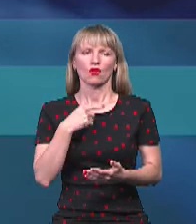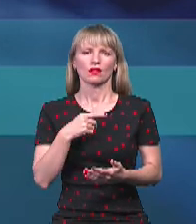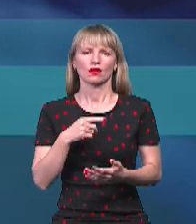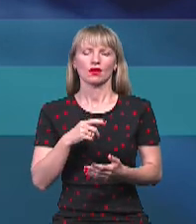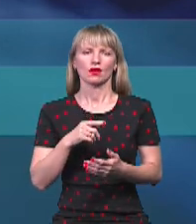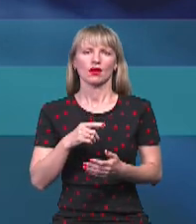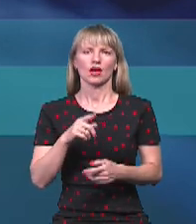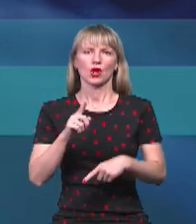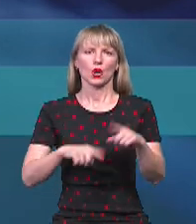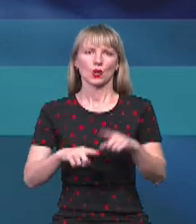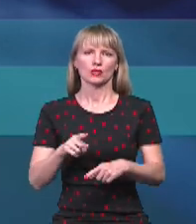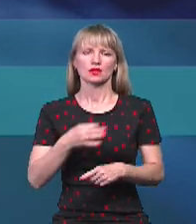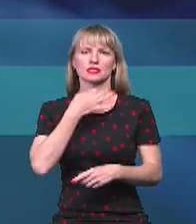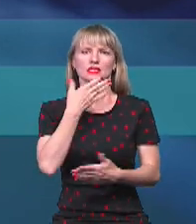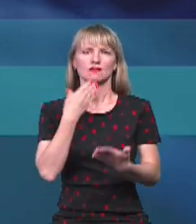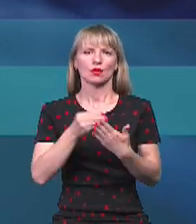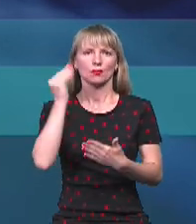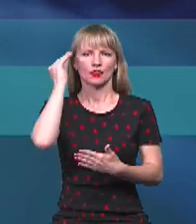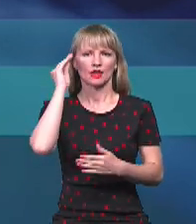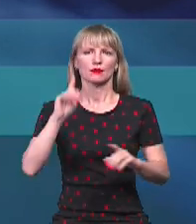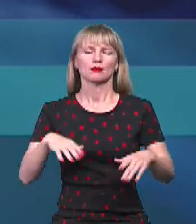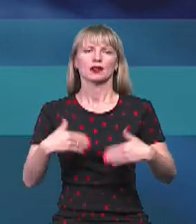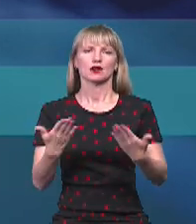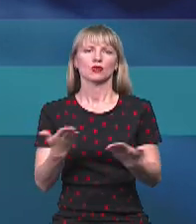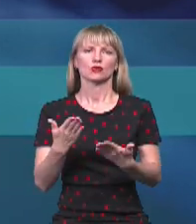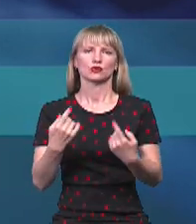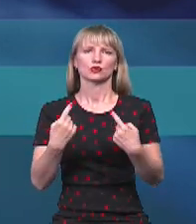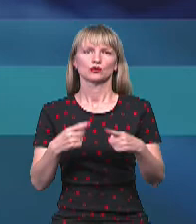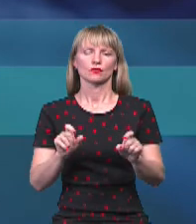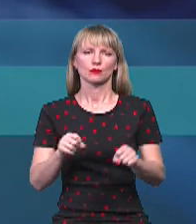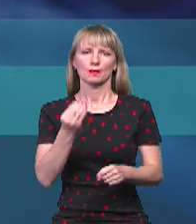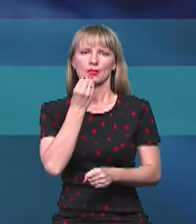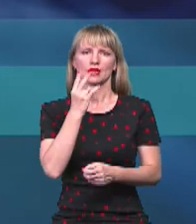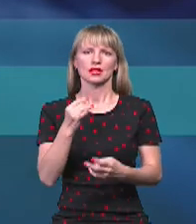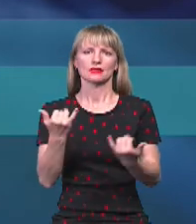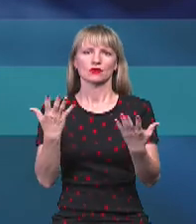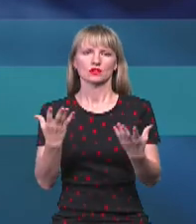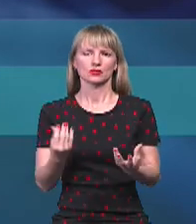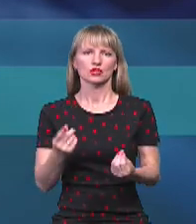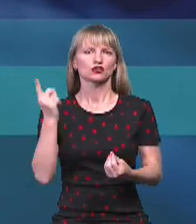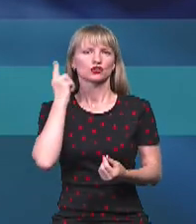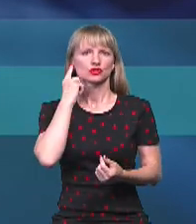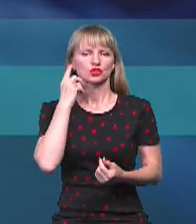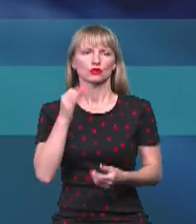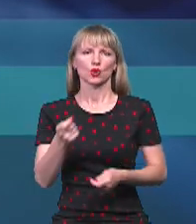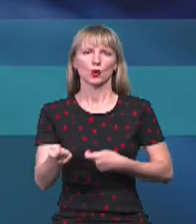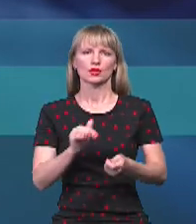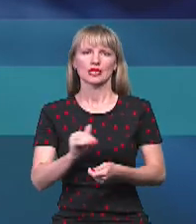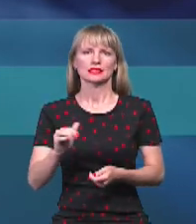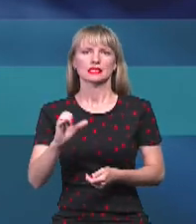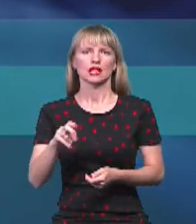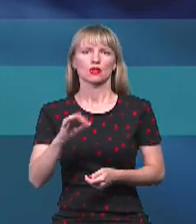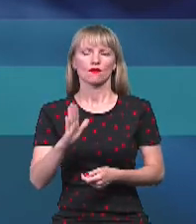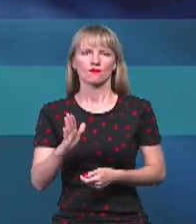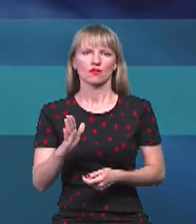родители, высказав свое мнение, предложив какую-то альтернативу питанию, которая есть на сегодняшний день, слышат от руководства детских